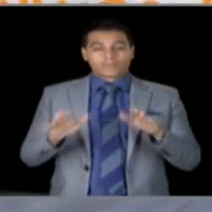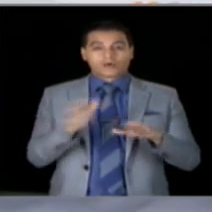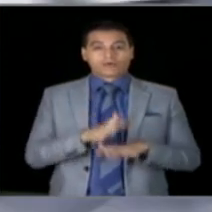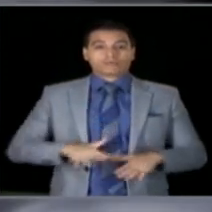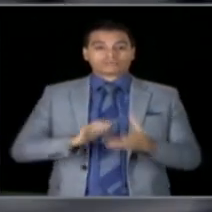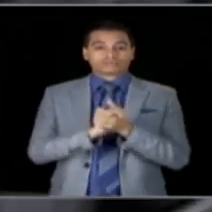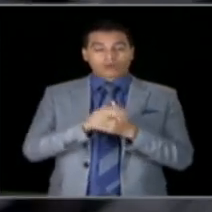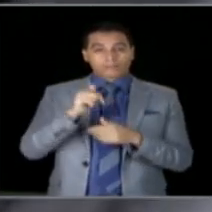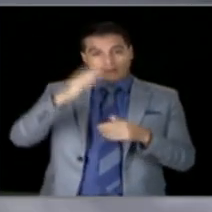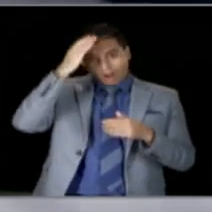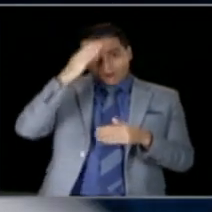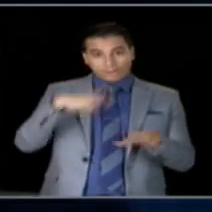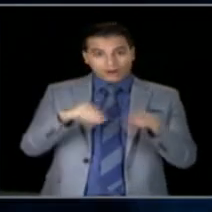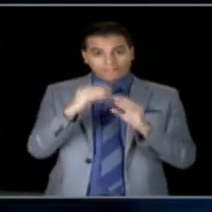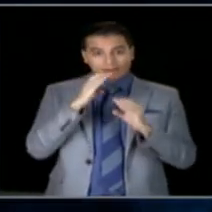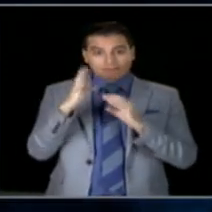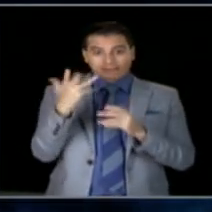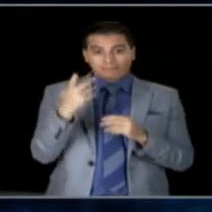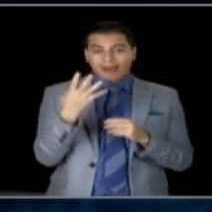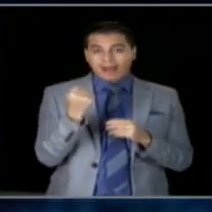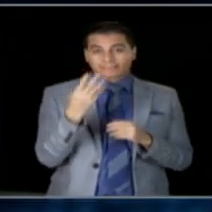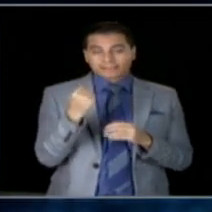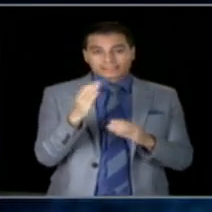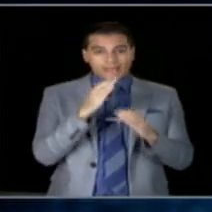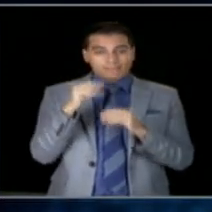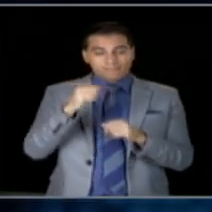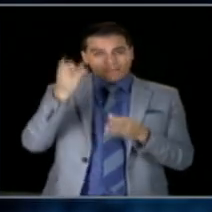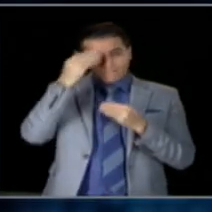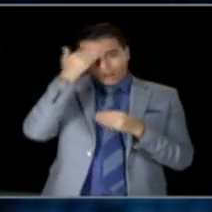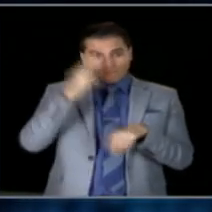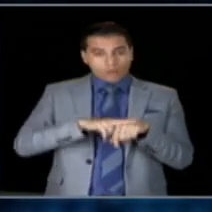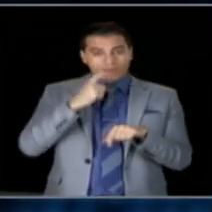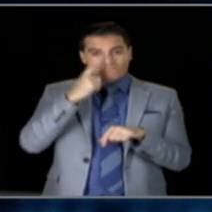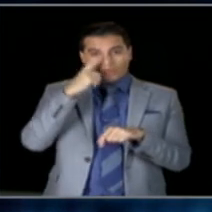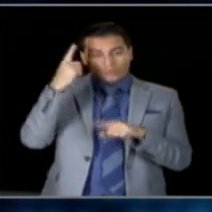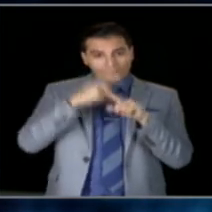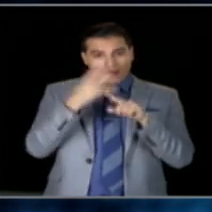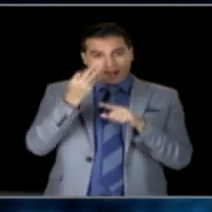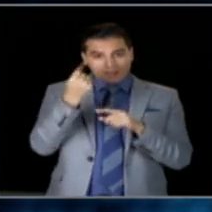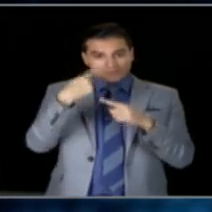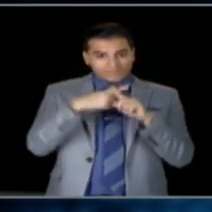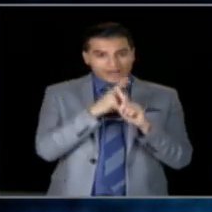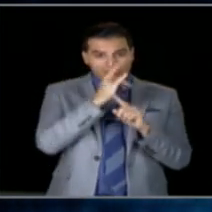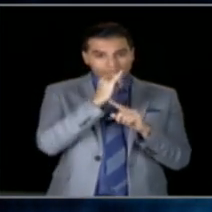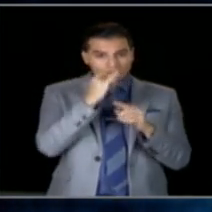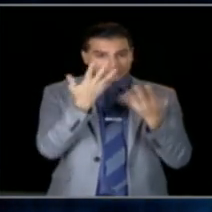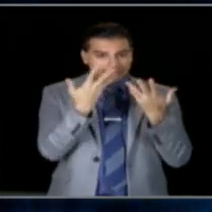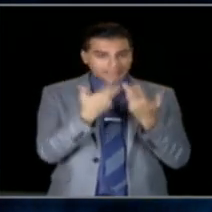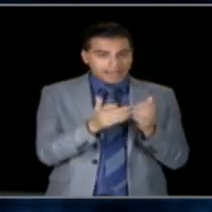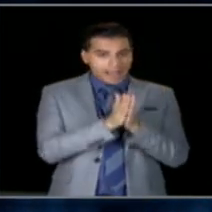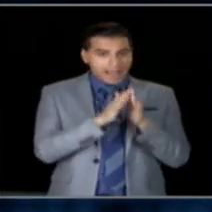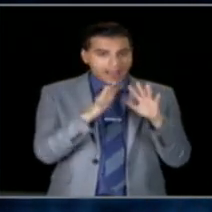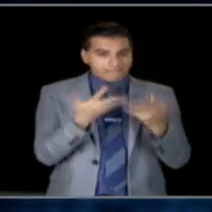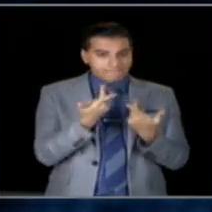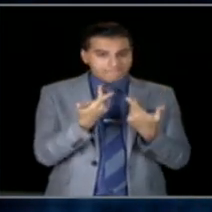وبكده أصحابنا العباقرة جمعوا 40 نقطة في فقرة المعرفة والفنون، وكل نقطة